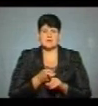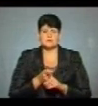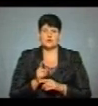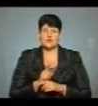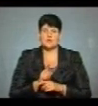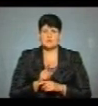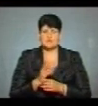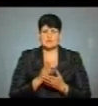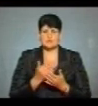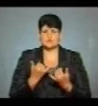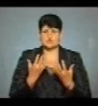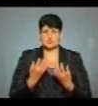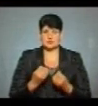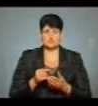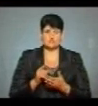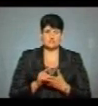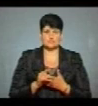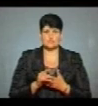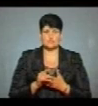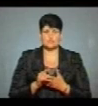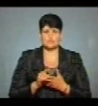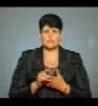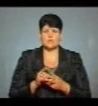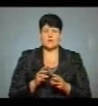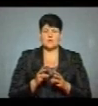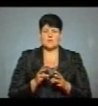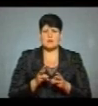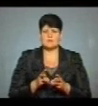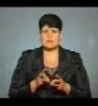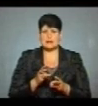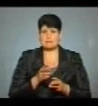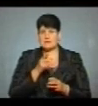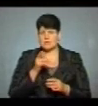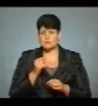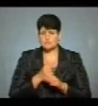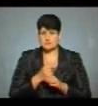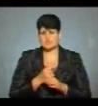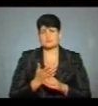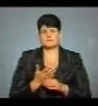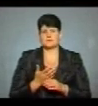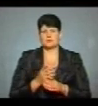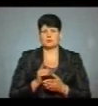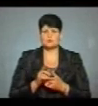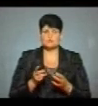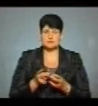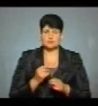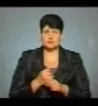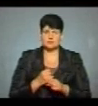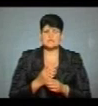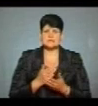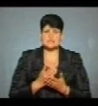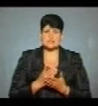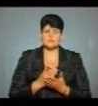нормативів, які є на сьогоднішній день, що обов'язково треба оголошувати опалювальний період, обов'язково треба робити якісь за